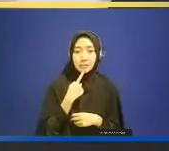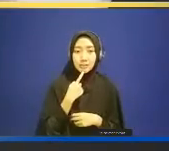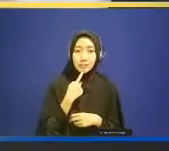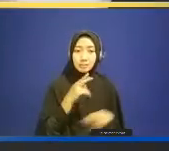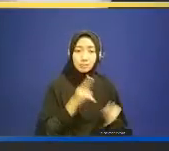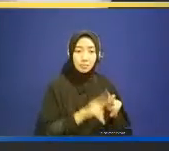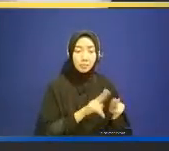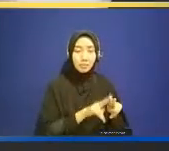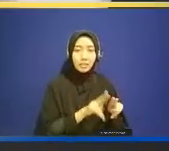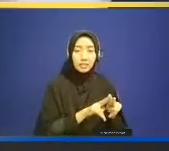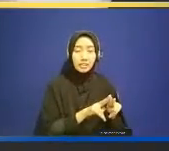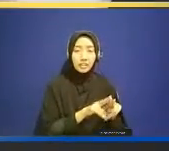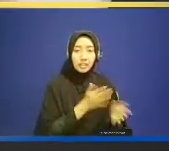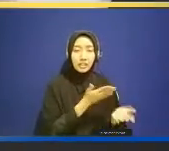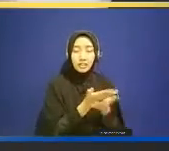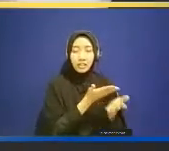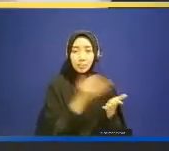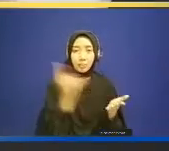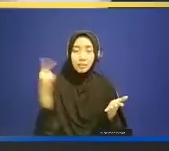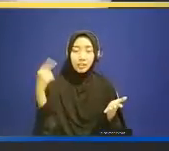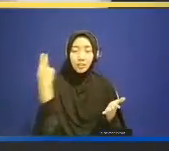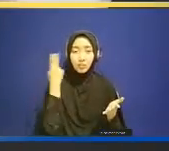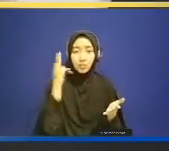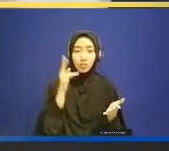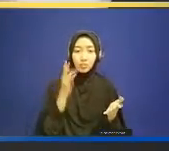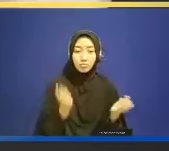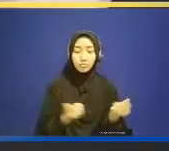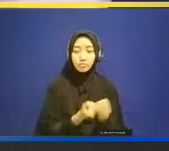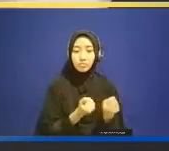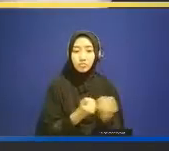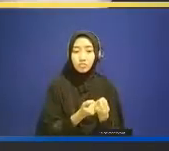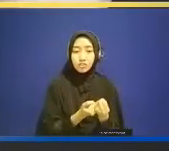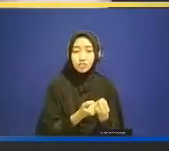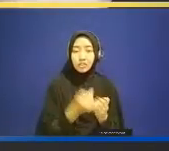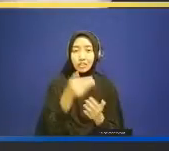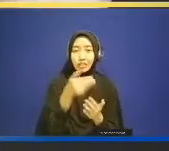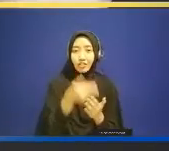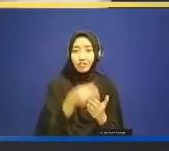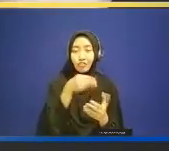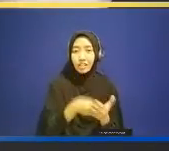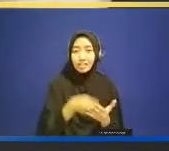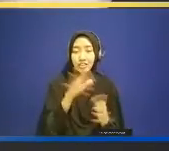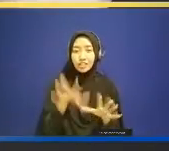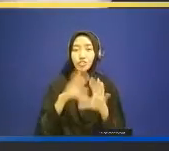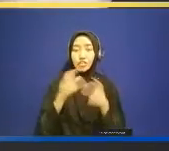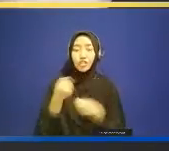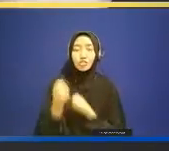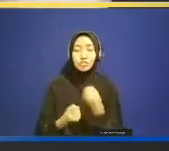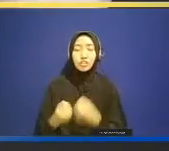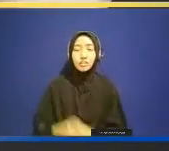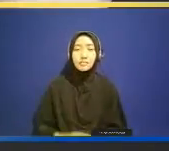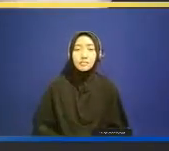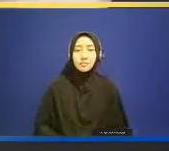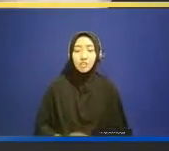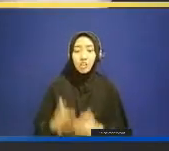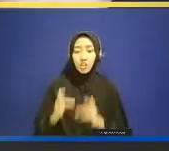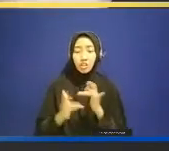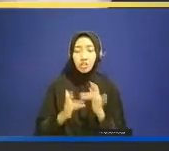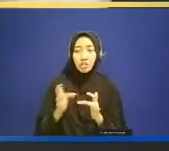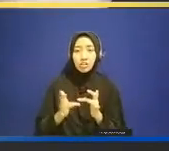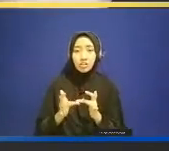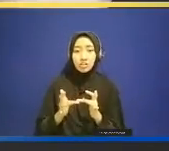perbaikan Titi pelayanan pemerintah untuk menunjang investasi maupun lebih dunia usaha ada online